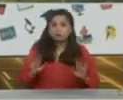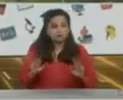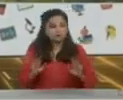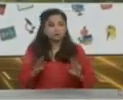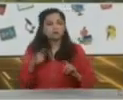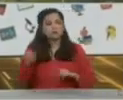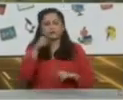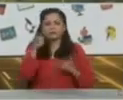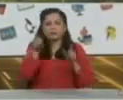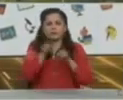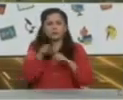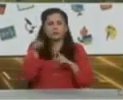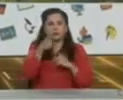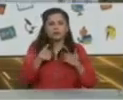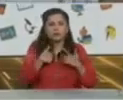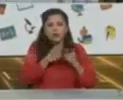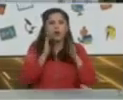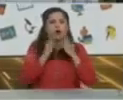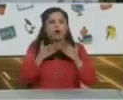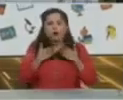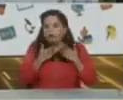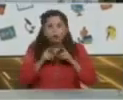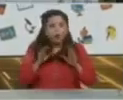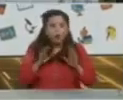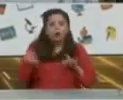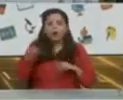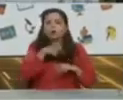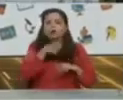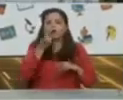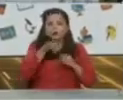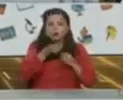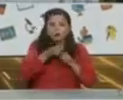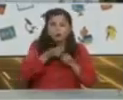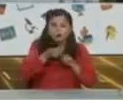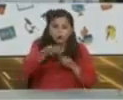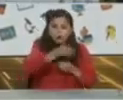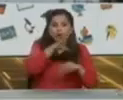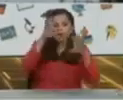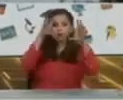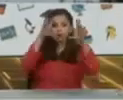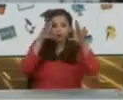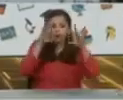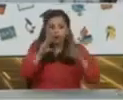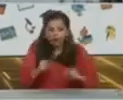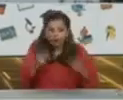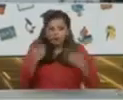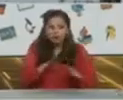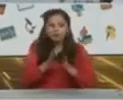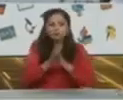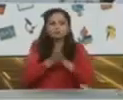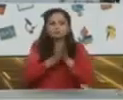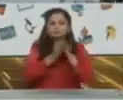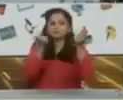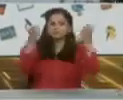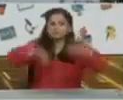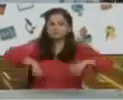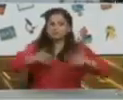आपने जो हवा खड़ा किया है वो खत्म हो जाता है, बच्चे का मोटिवेशन भी खत्म हो